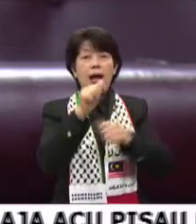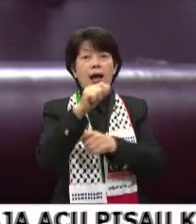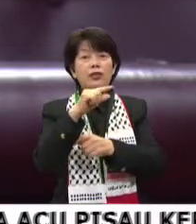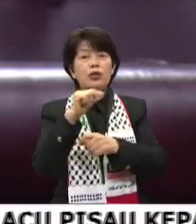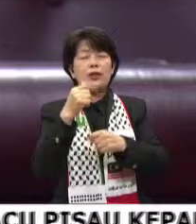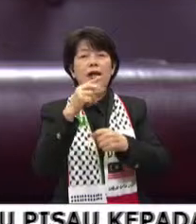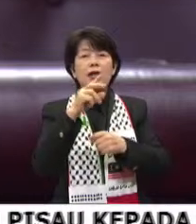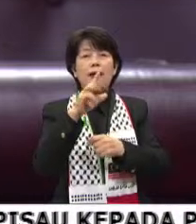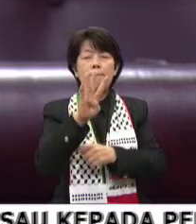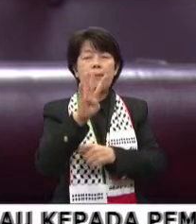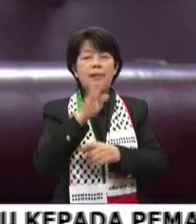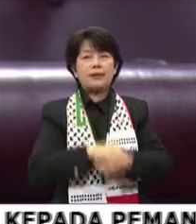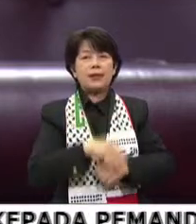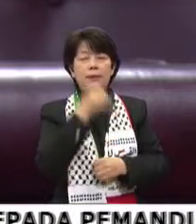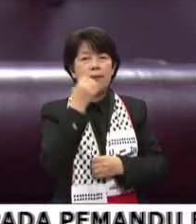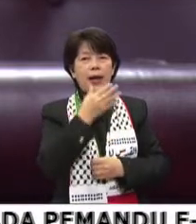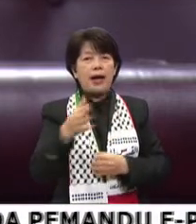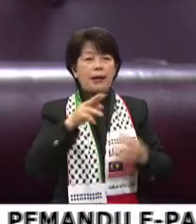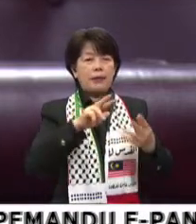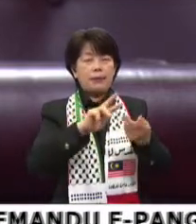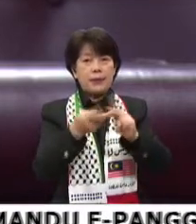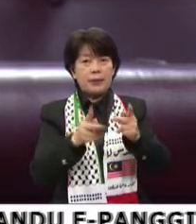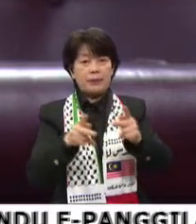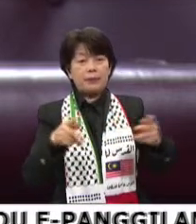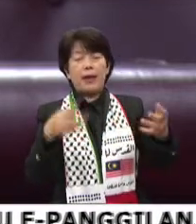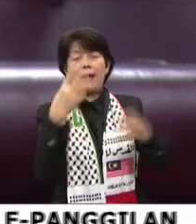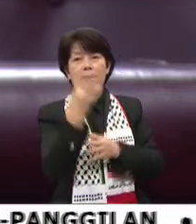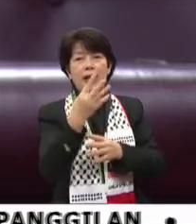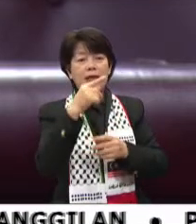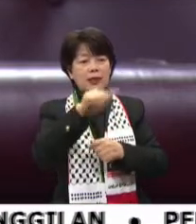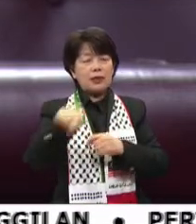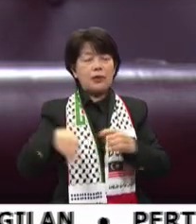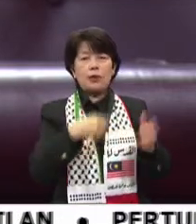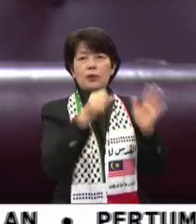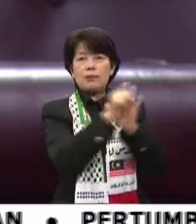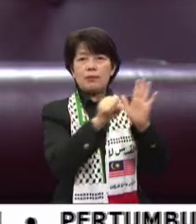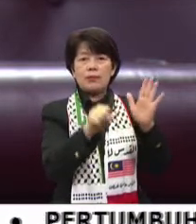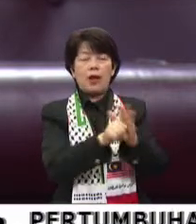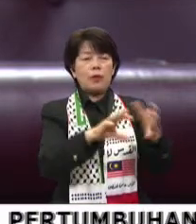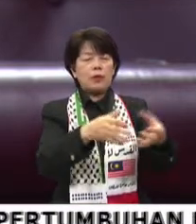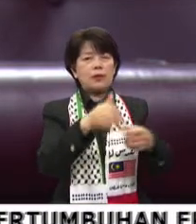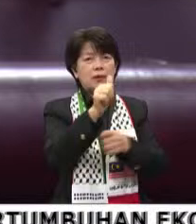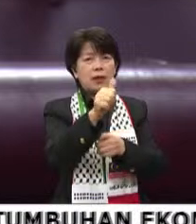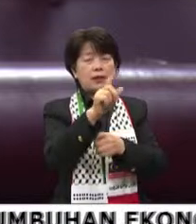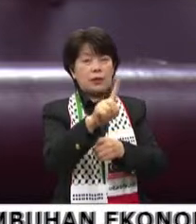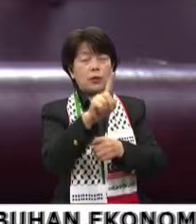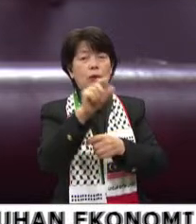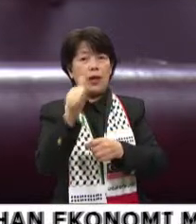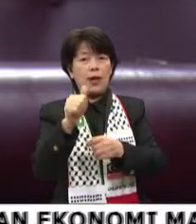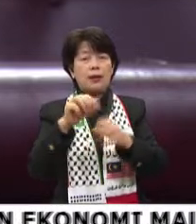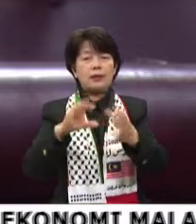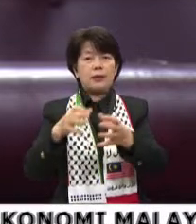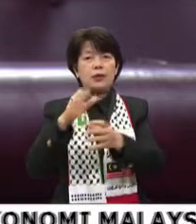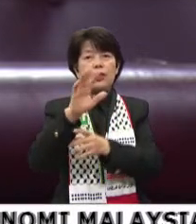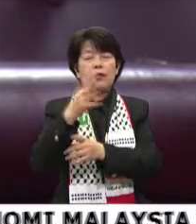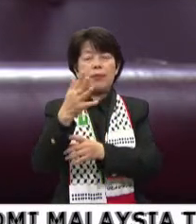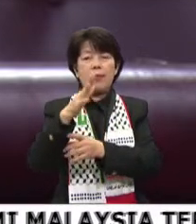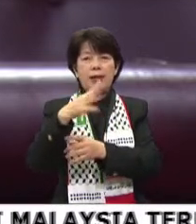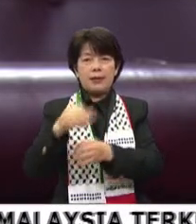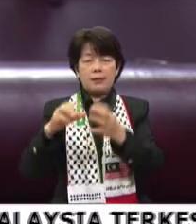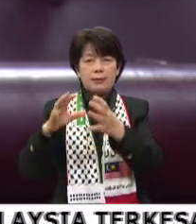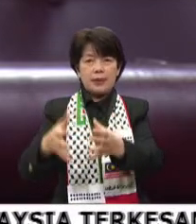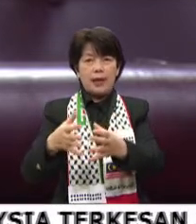keempat pindaan pasal ini juga memasukkan subsekyen baharu 1A ke dalam seksyen 15 bagi